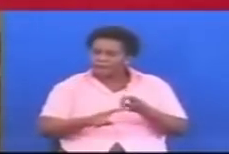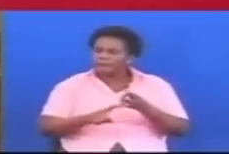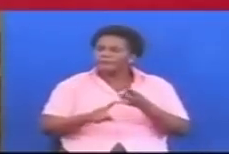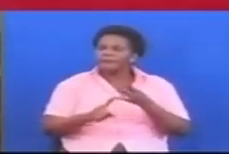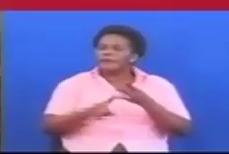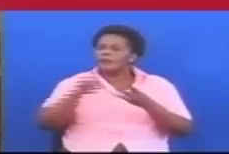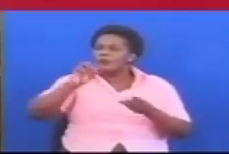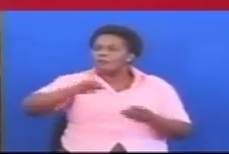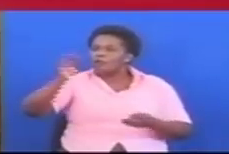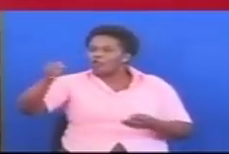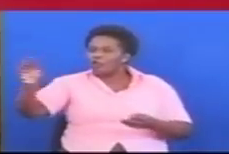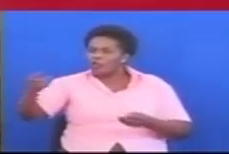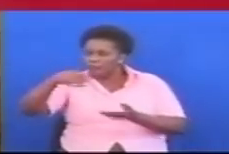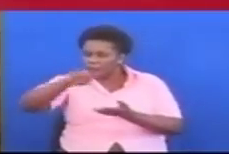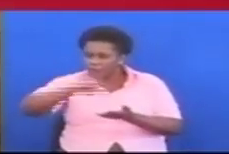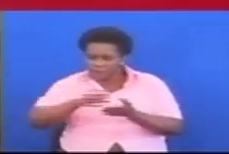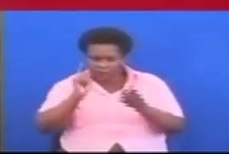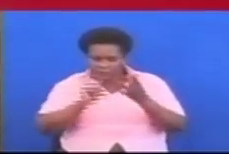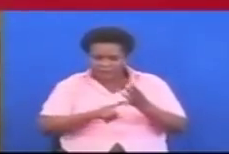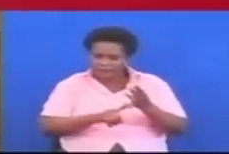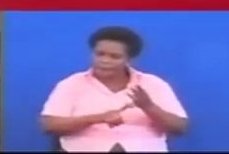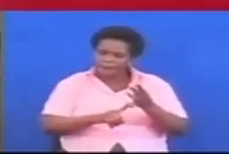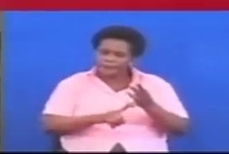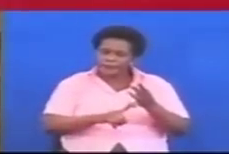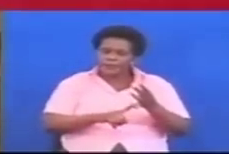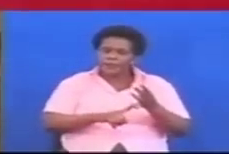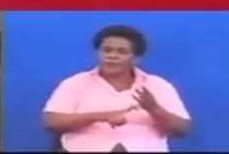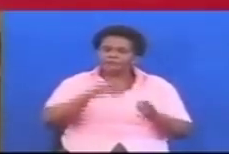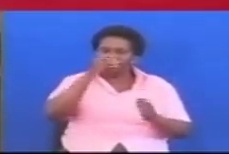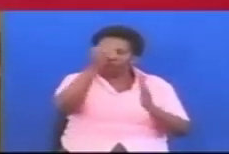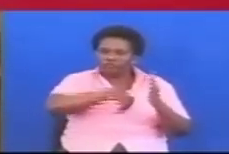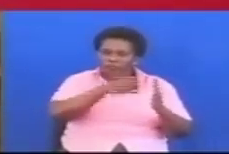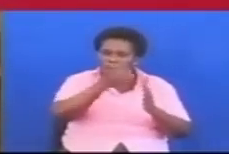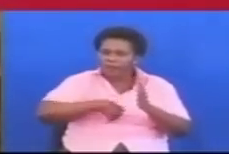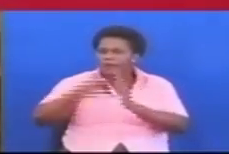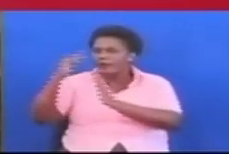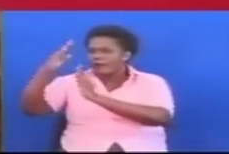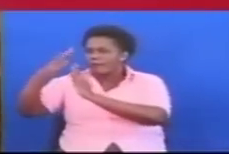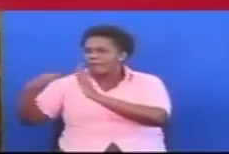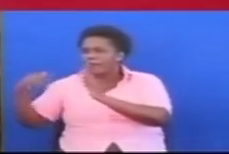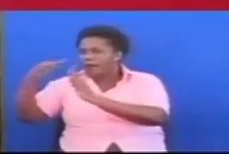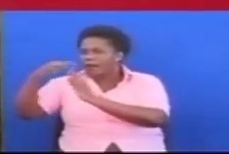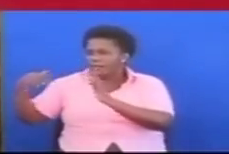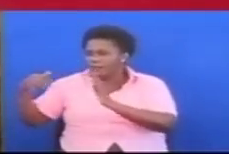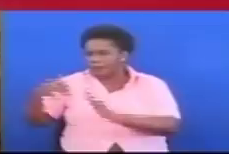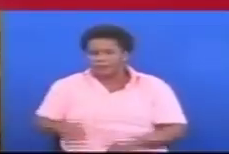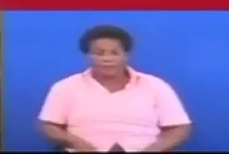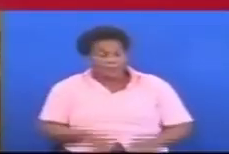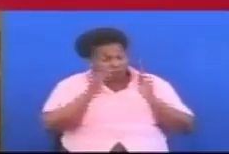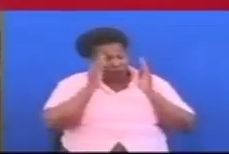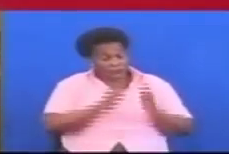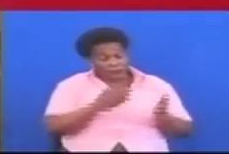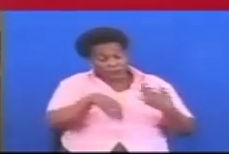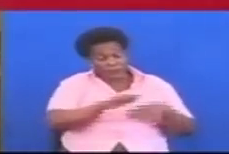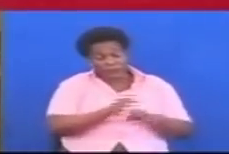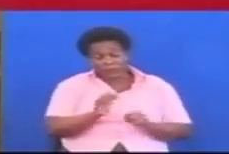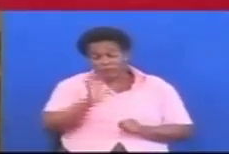maji wa Morogoro mjini, mradi wa maji katika miji ya Mtwara na Babati. Mheshimiwa Mwenyekiti, katika mwaka wa